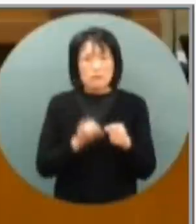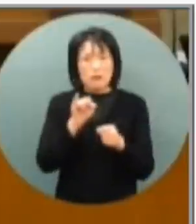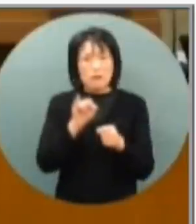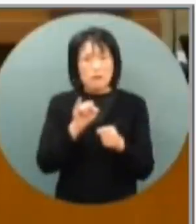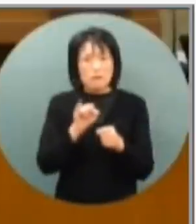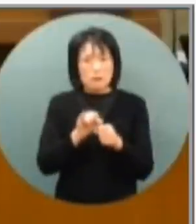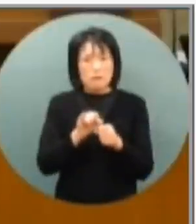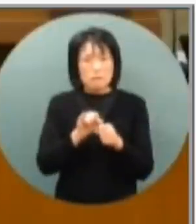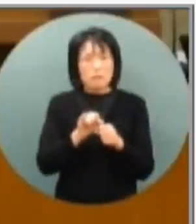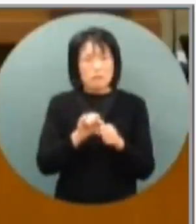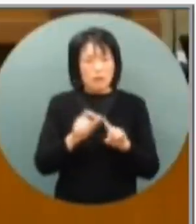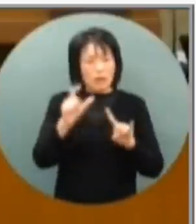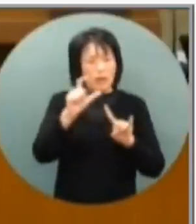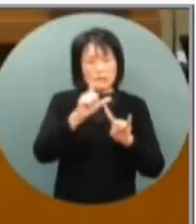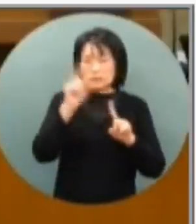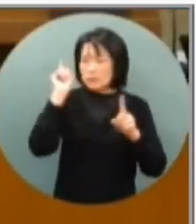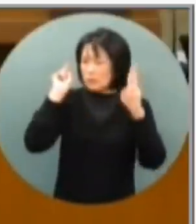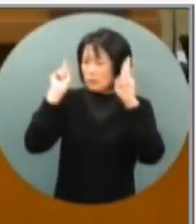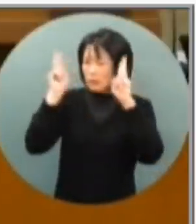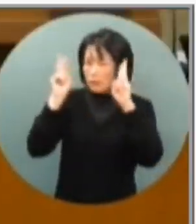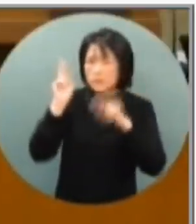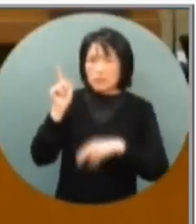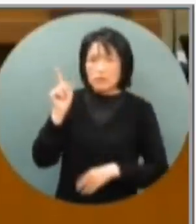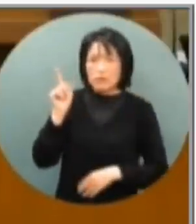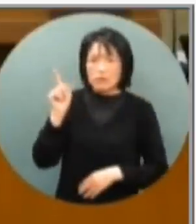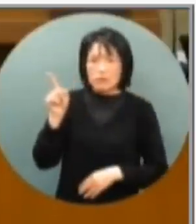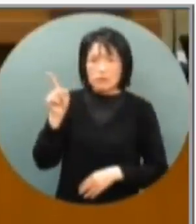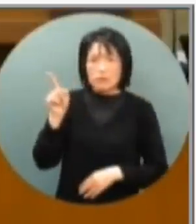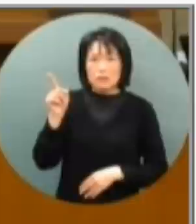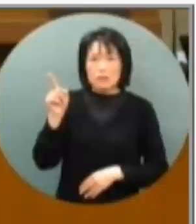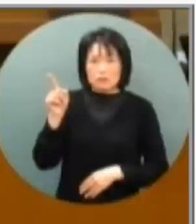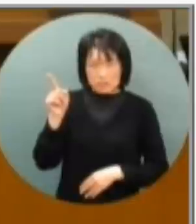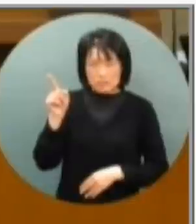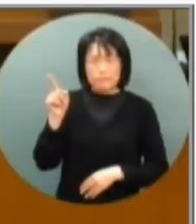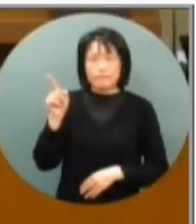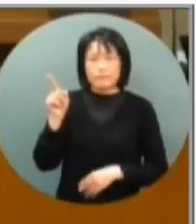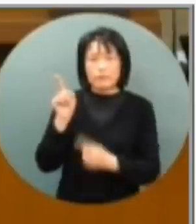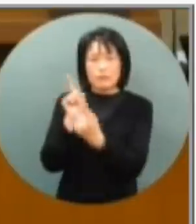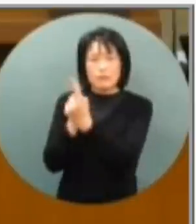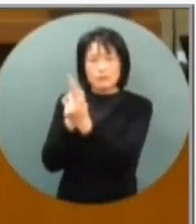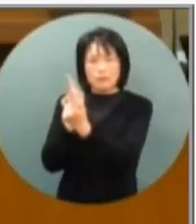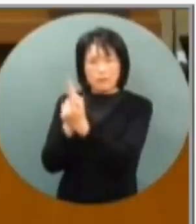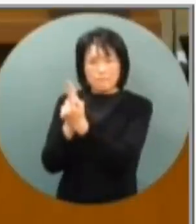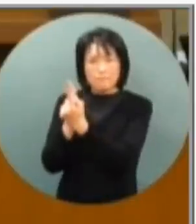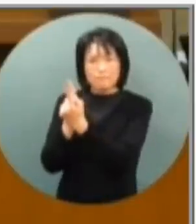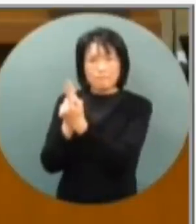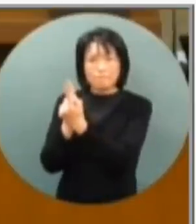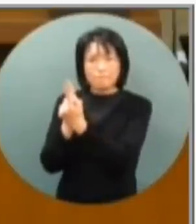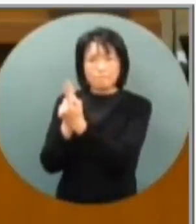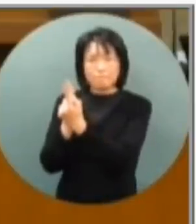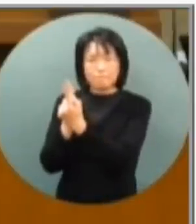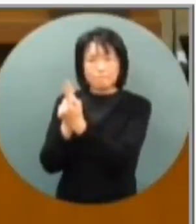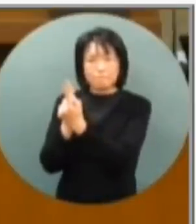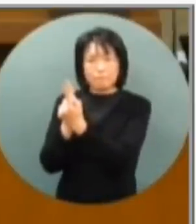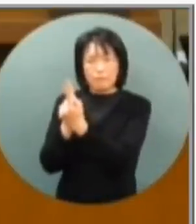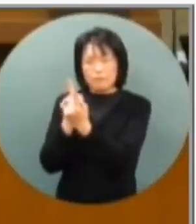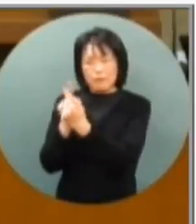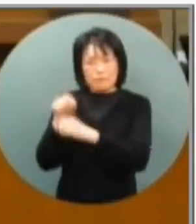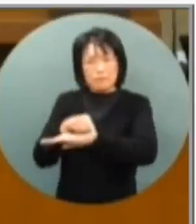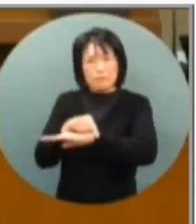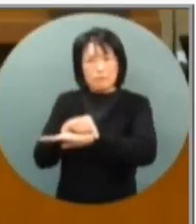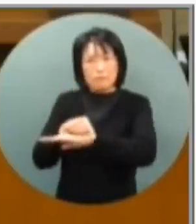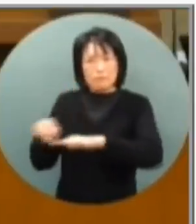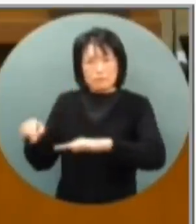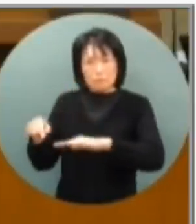あの会社の方に、まあ、あるいは企業政権を持ってですね、まあ、そういう、対策を取れるっていう